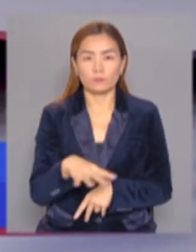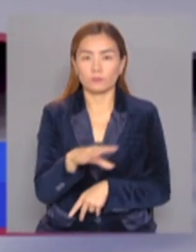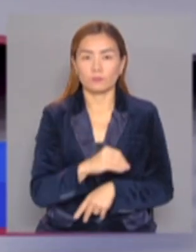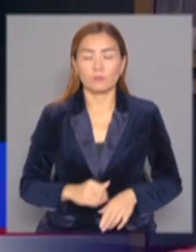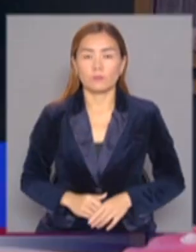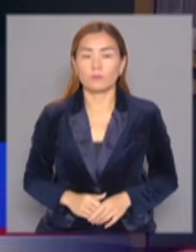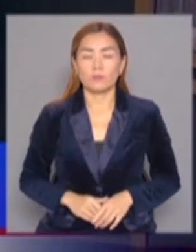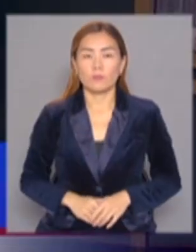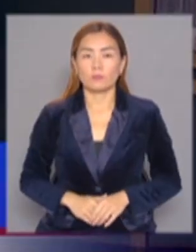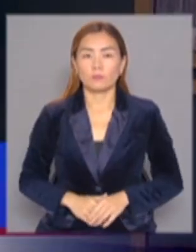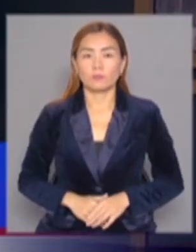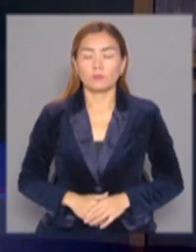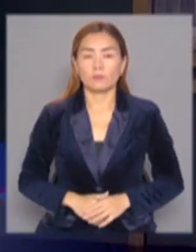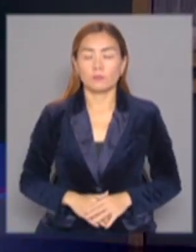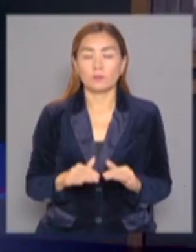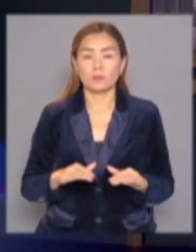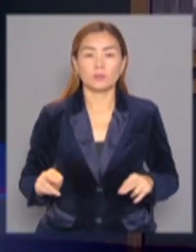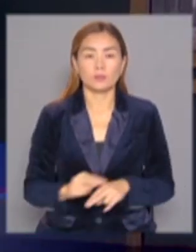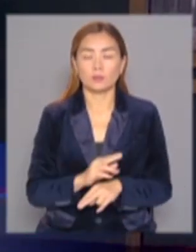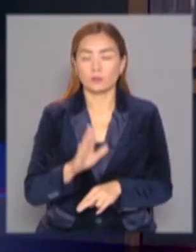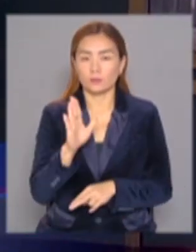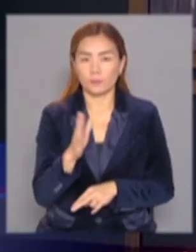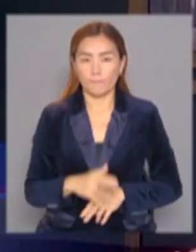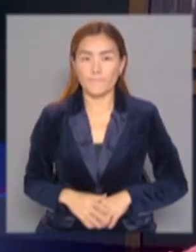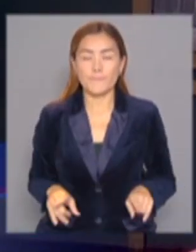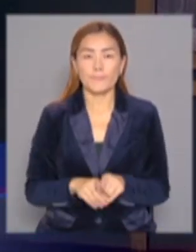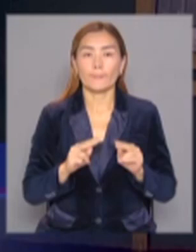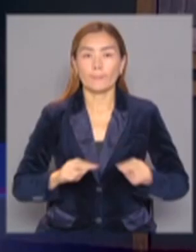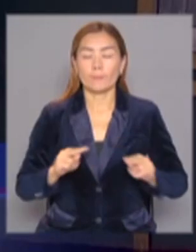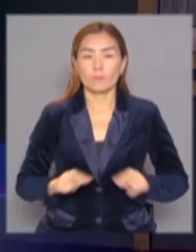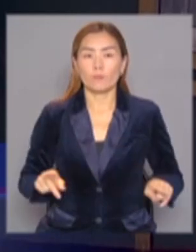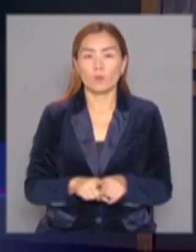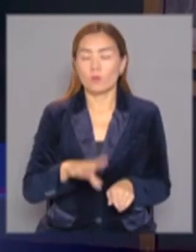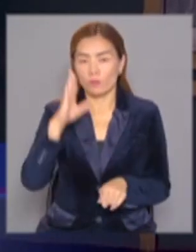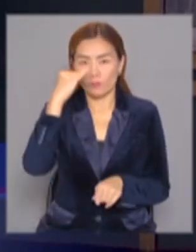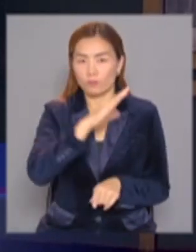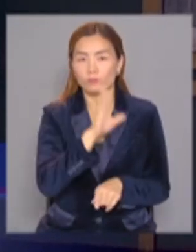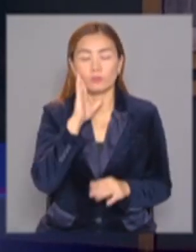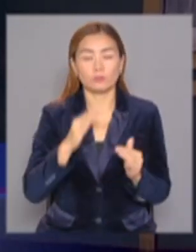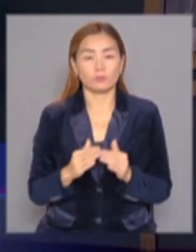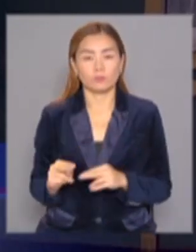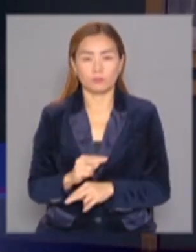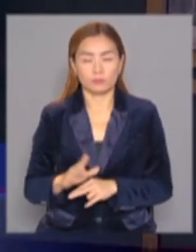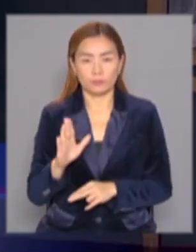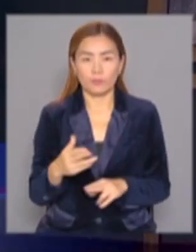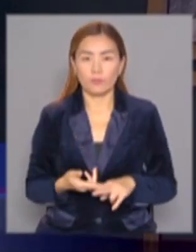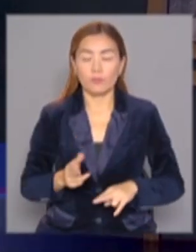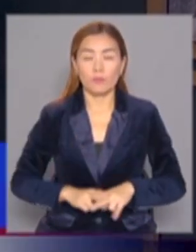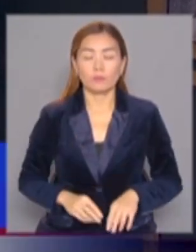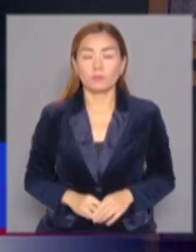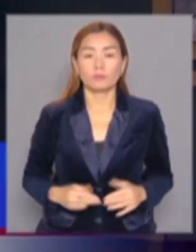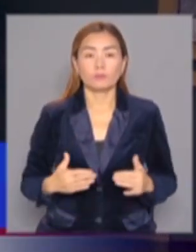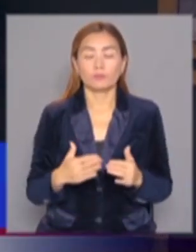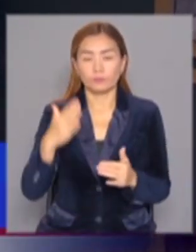подрастающего поколения. Детей воспитывает не только учителя, дома родителей. Поэтому